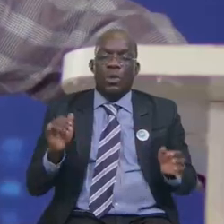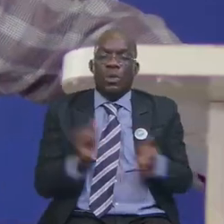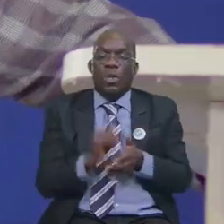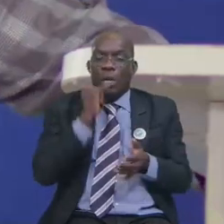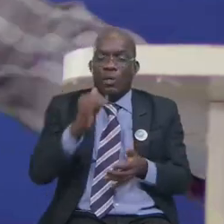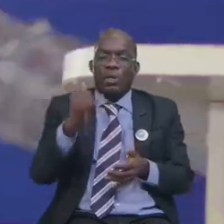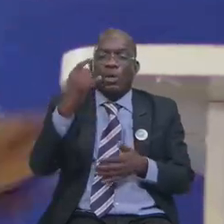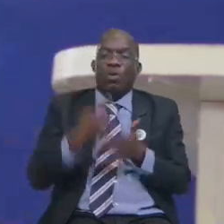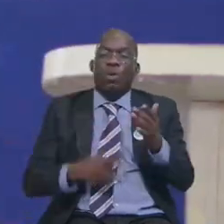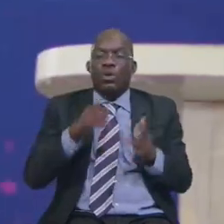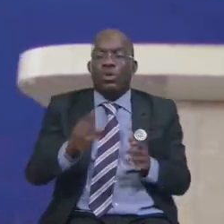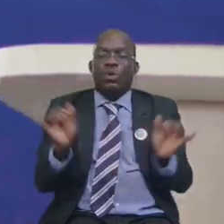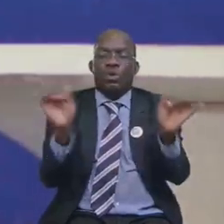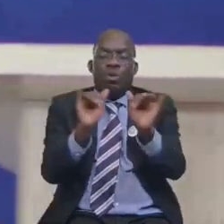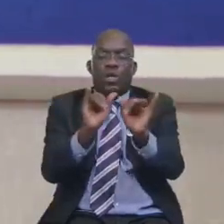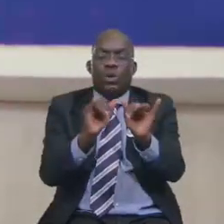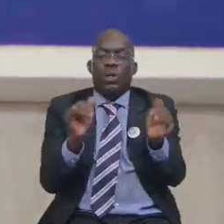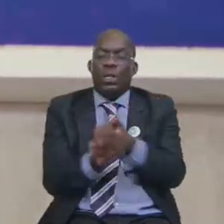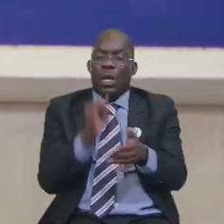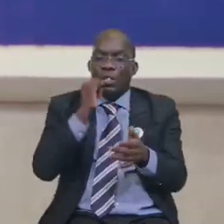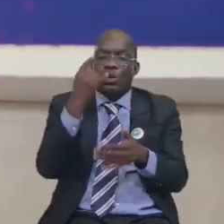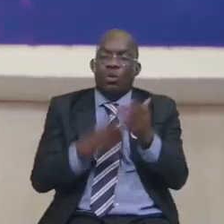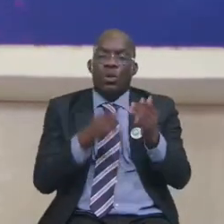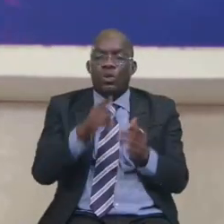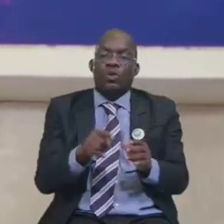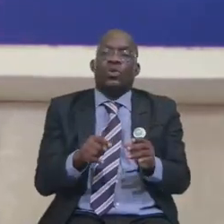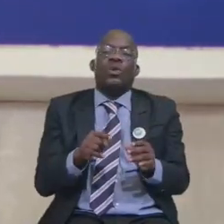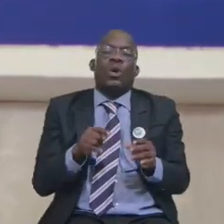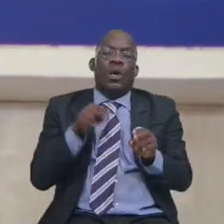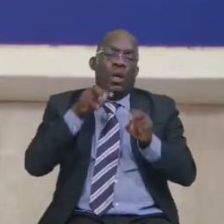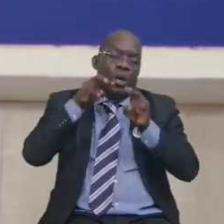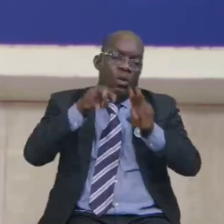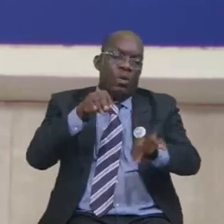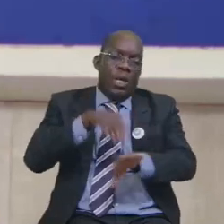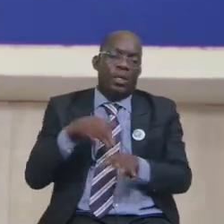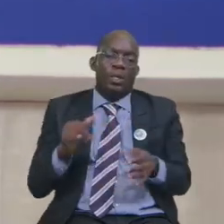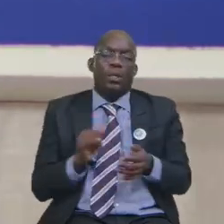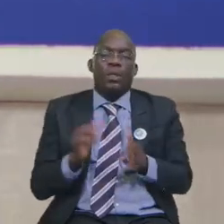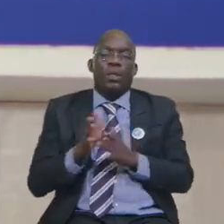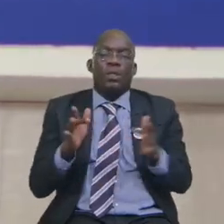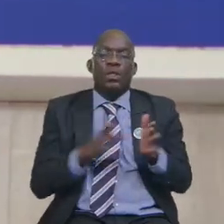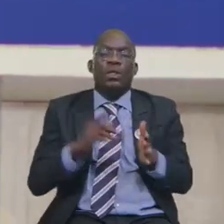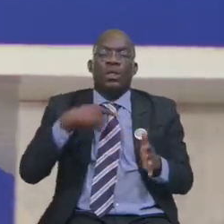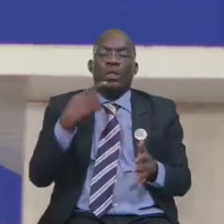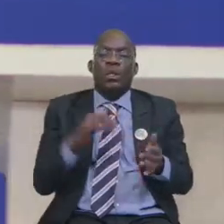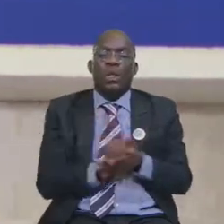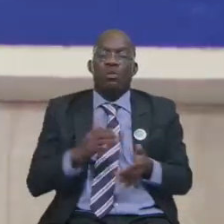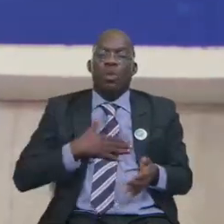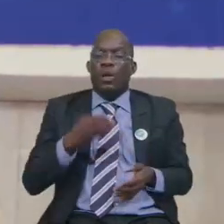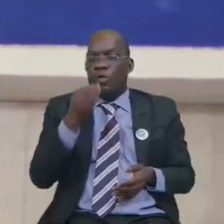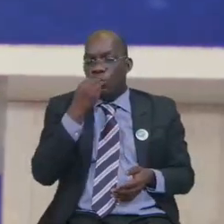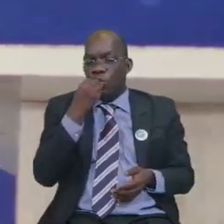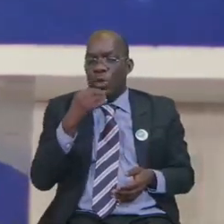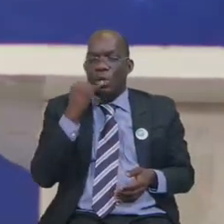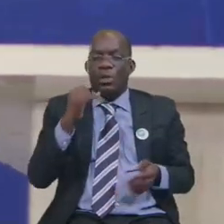dois mesurer c'est ce que tu dois donc poursuivre et Jésus dit ma nourriture est de faire la volonté de